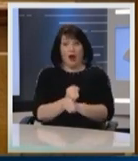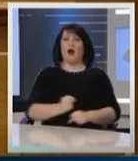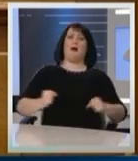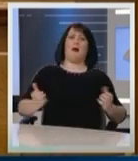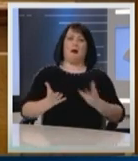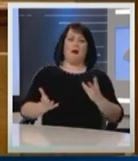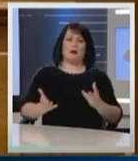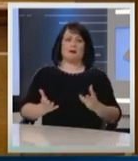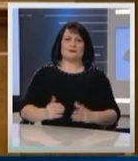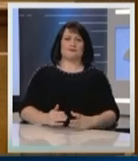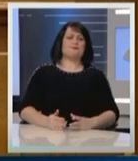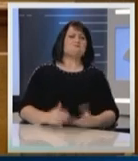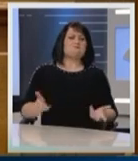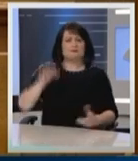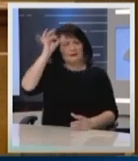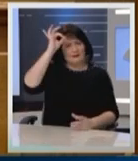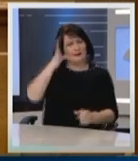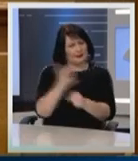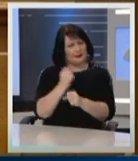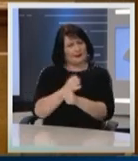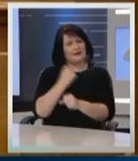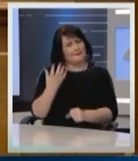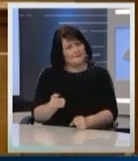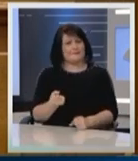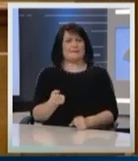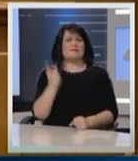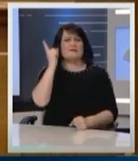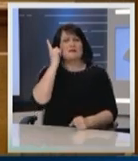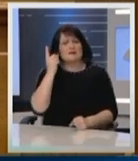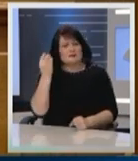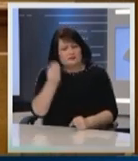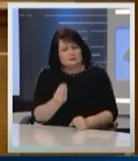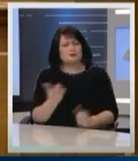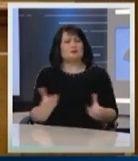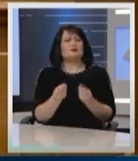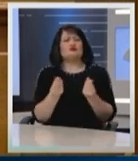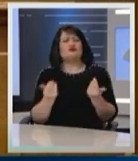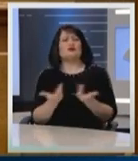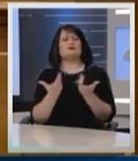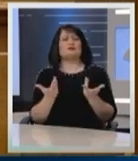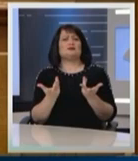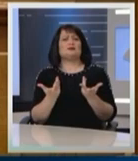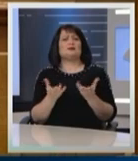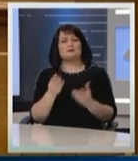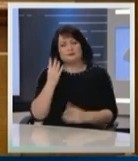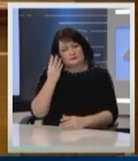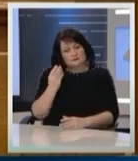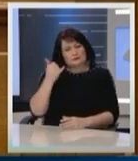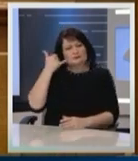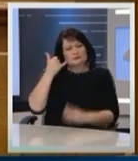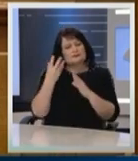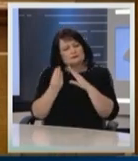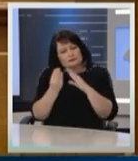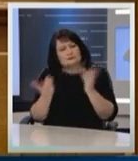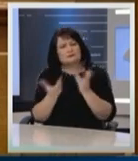ξέρετε, η αστυνομία έχει επιτυχίες εκεί που μπαίνουν κινητά τηλέφωνα για ναρκωτικά, που μας φέρνουν